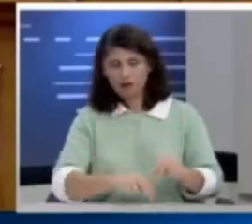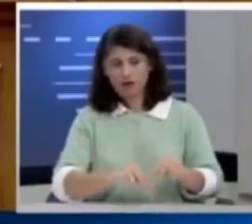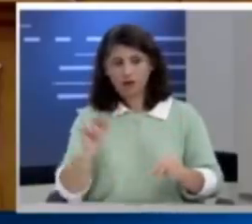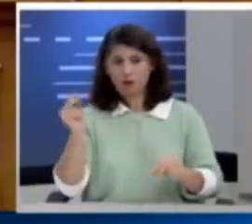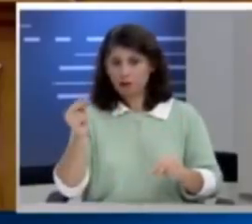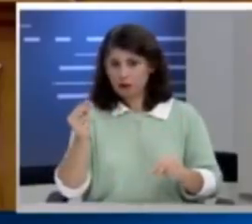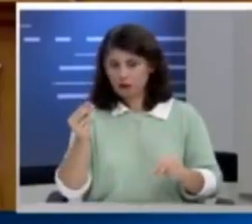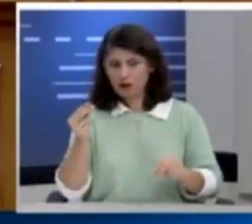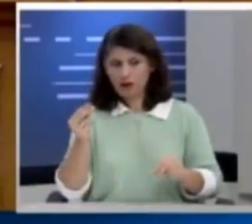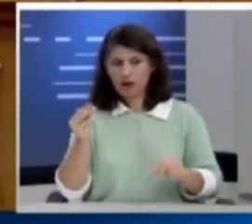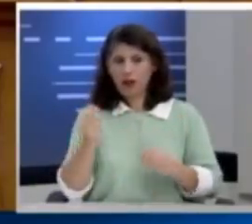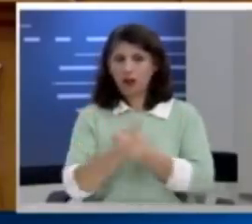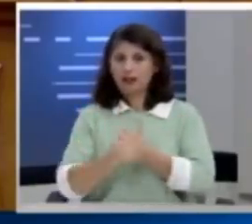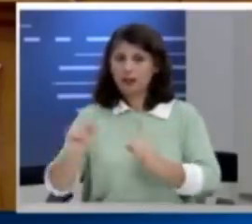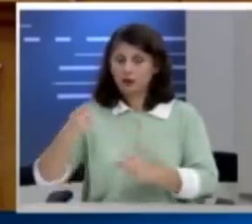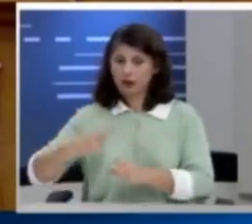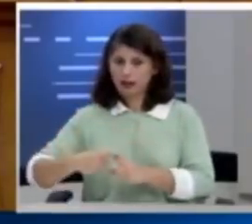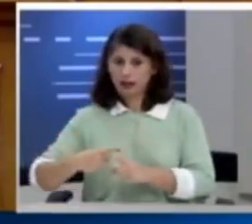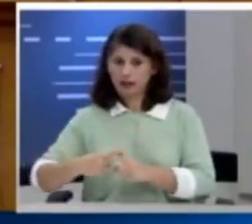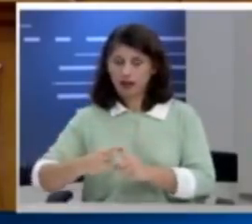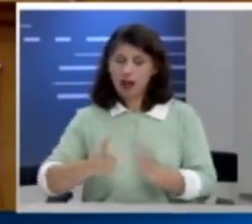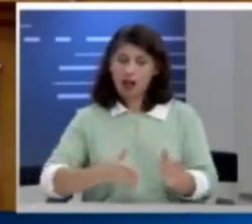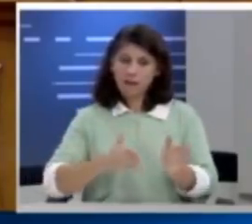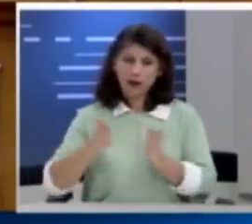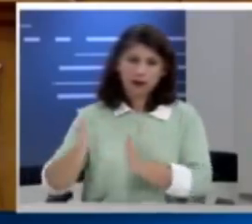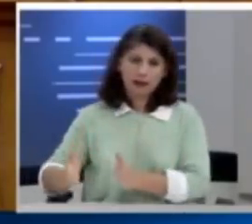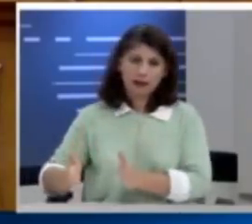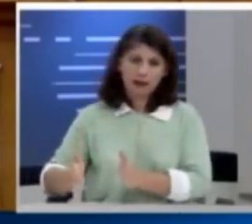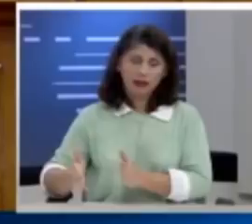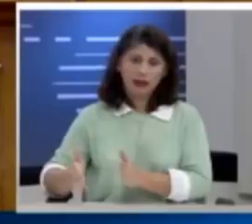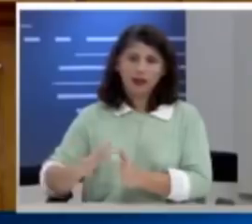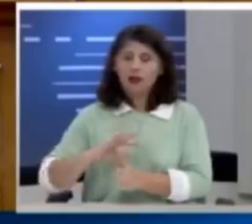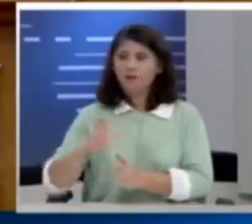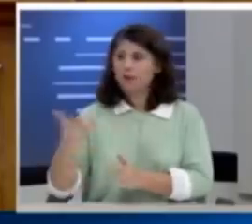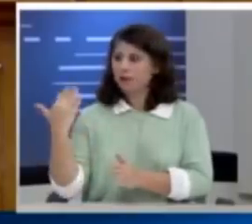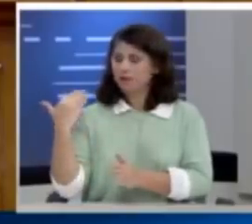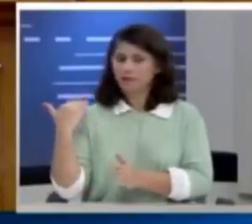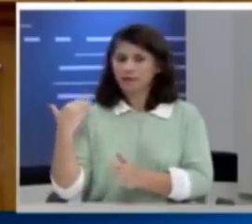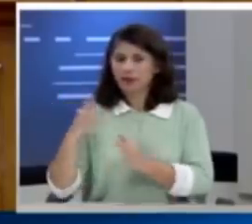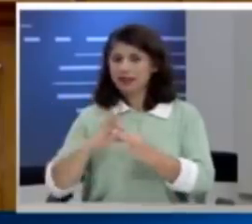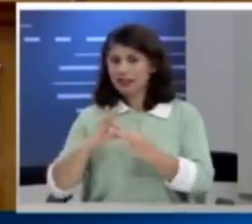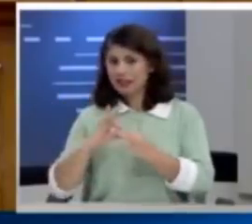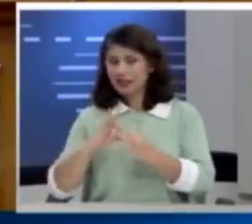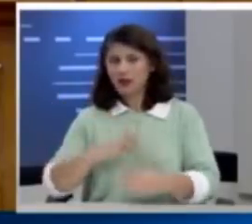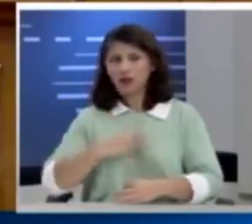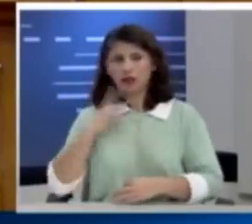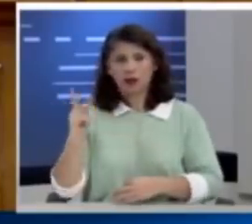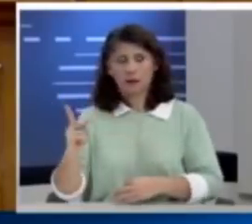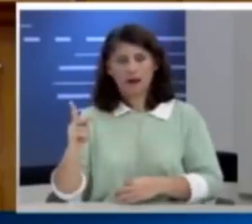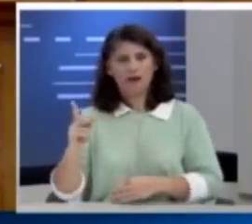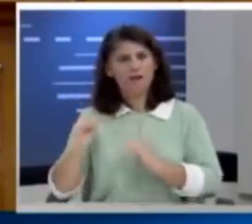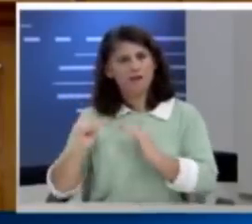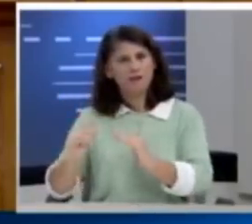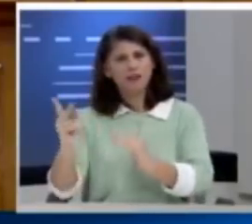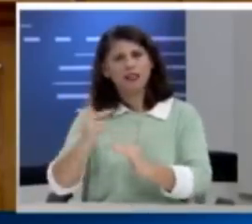των βουλευτών των ΑΝΕΛ, αφετέρου στο μέχρι πρότινο συνεταίρο σας, τον κύριο Καμένο, να